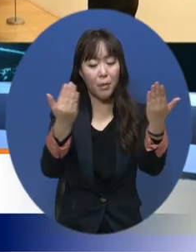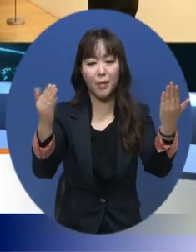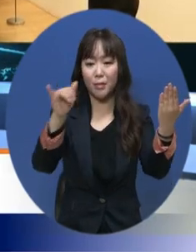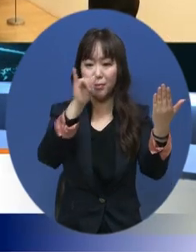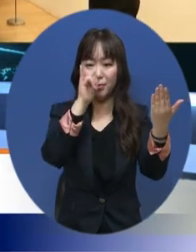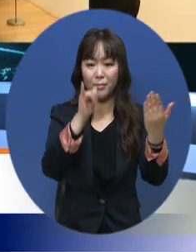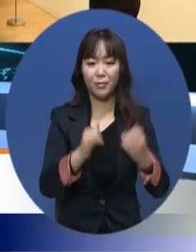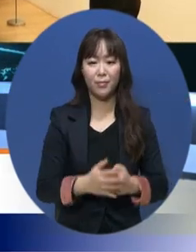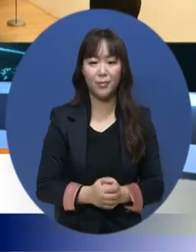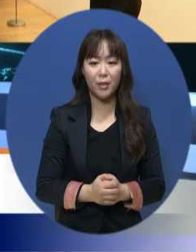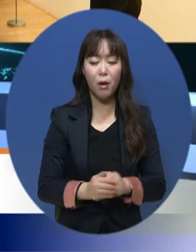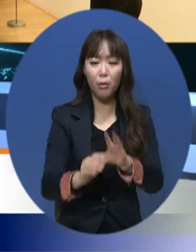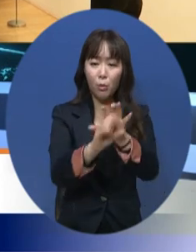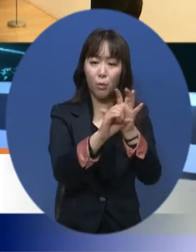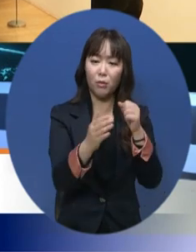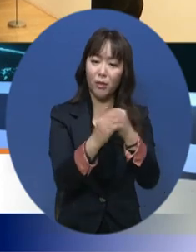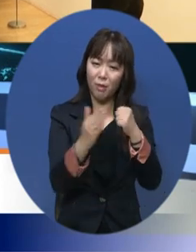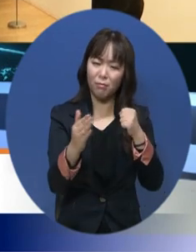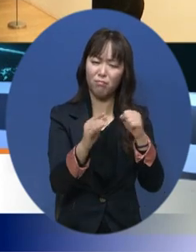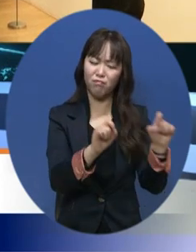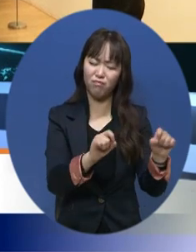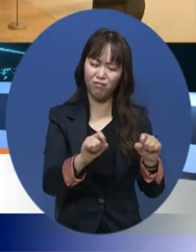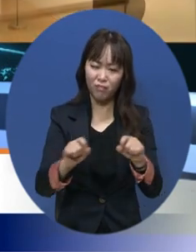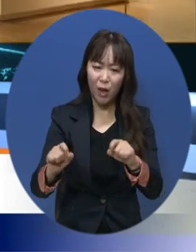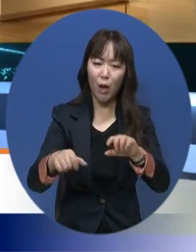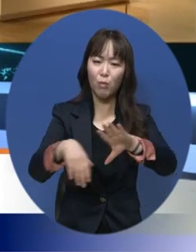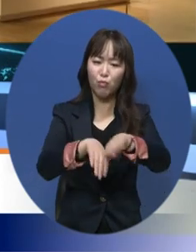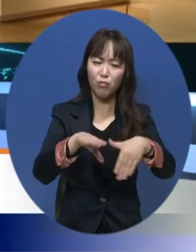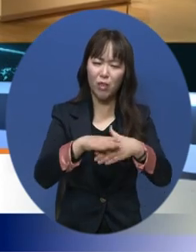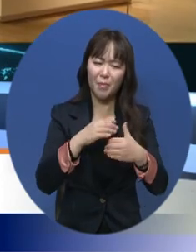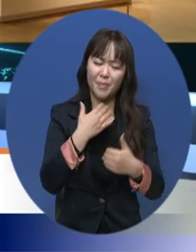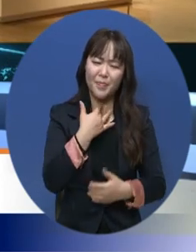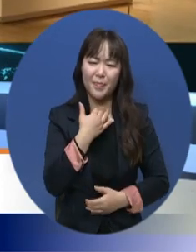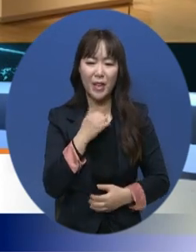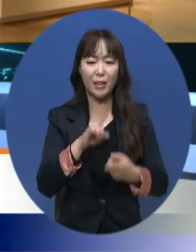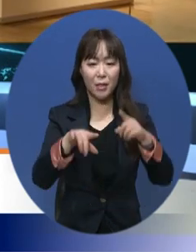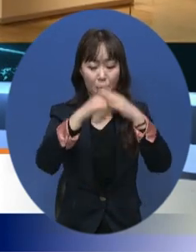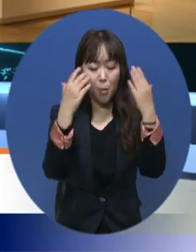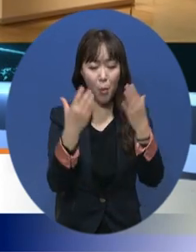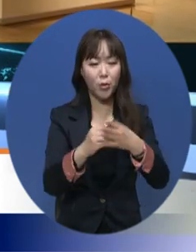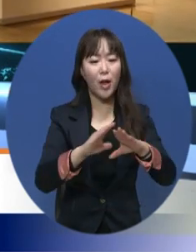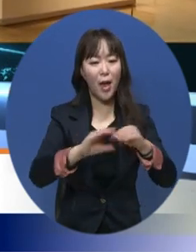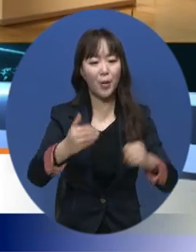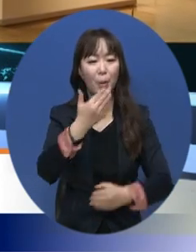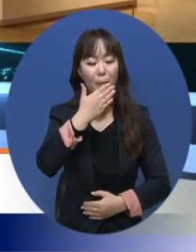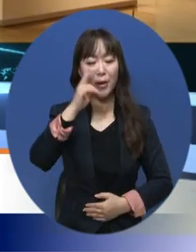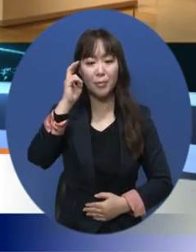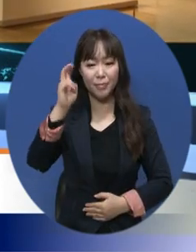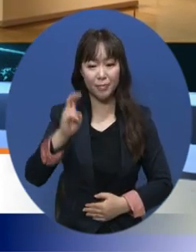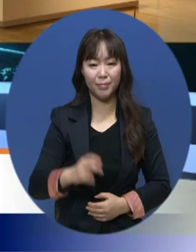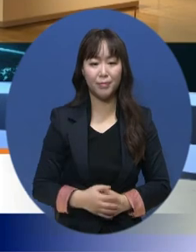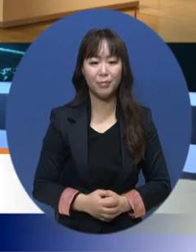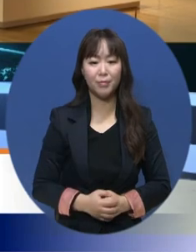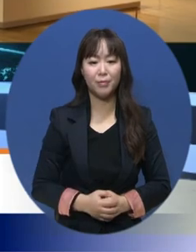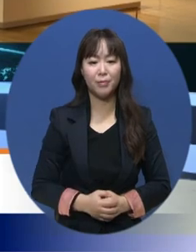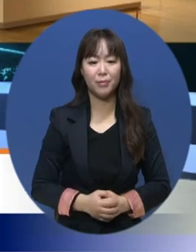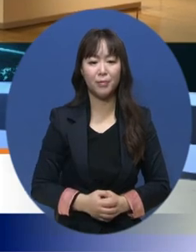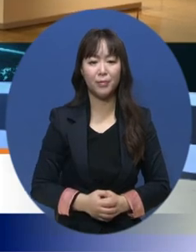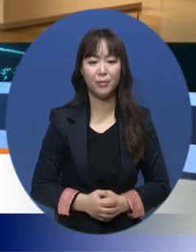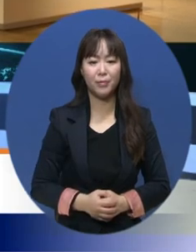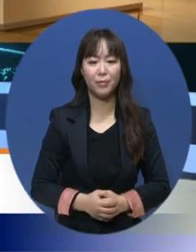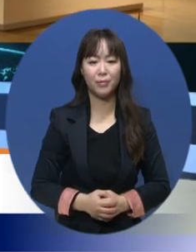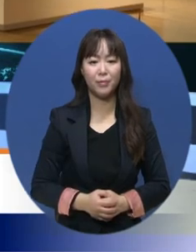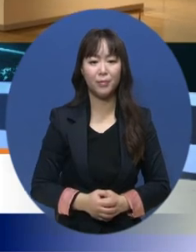열렸습니다. 코로나19의 장기화로 인한 문화적 갈증을 해소할 수 있는 기회가 될 것으로 보이는데요. 보도에